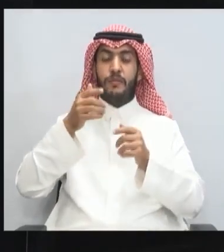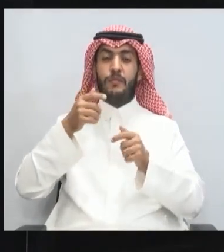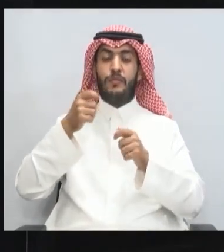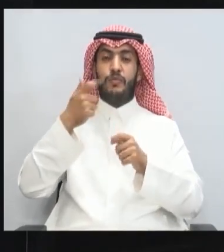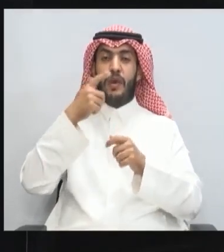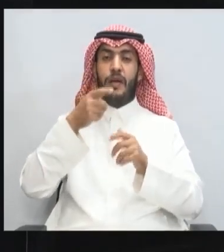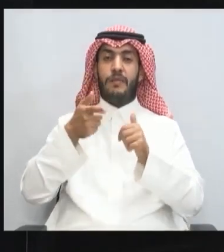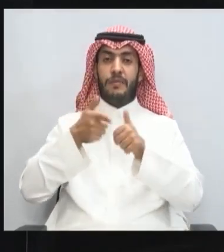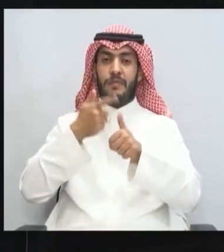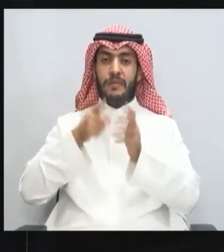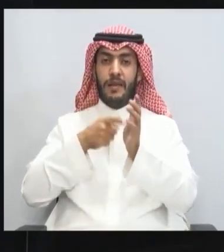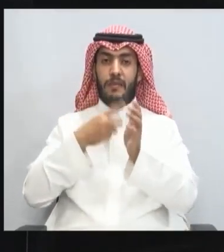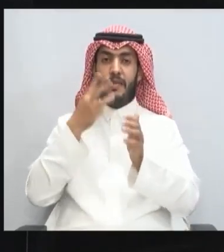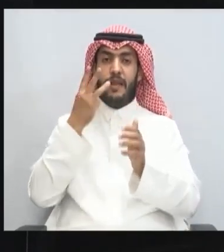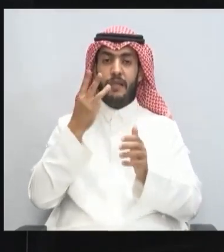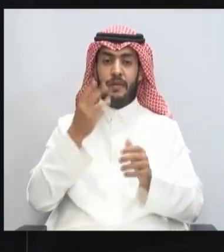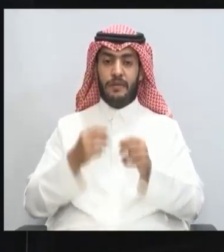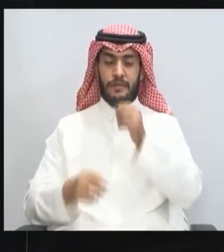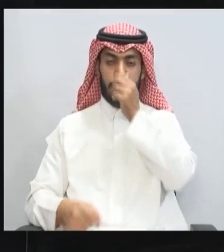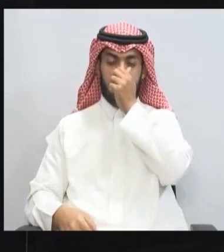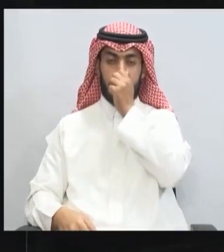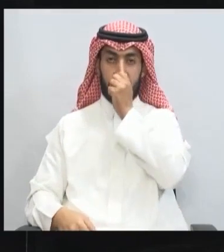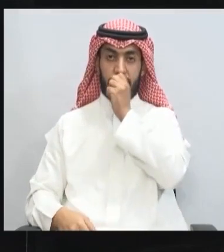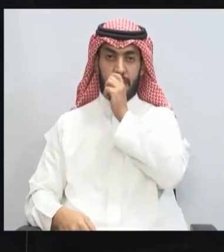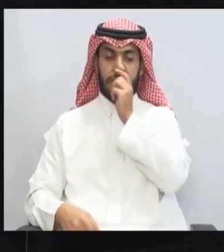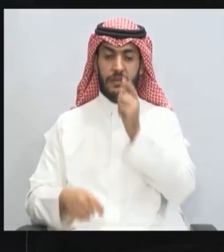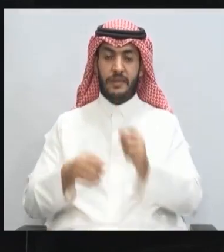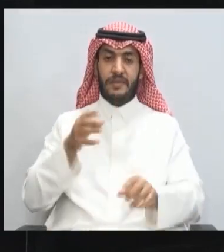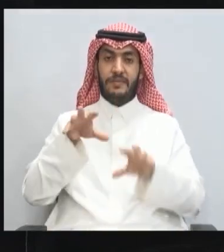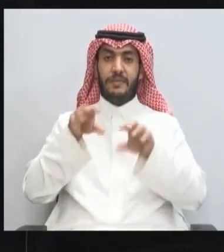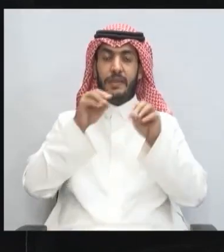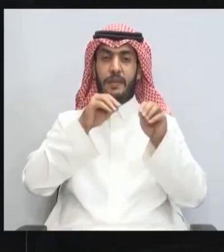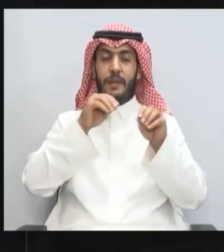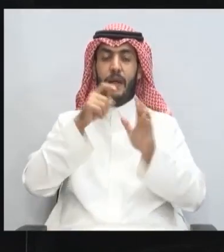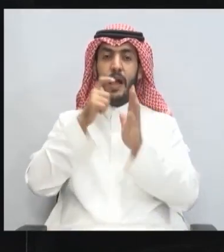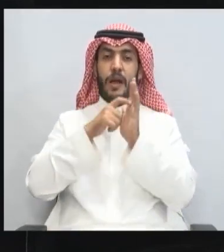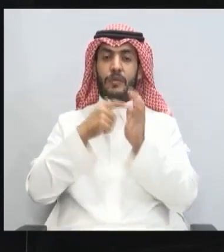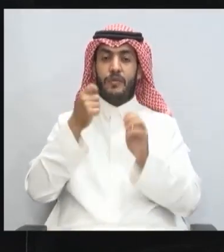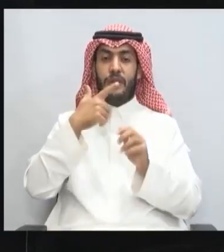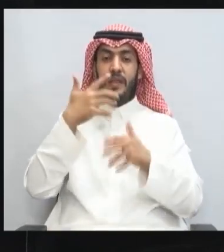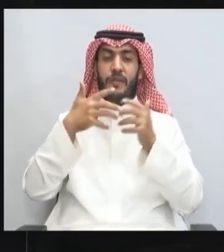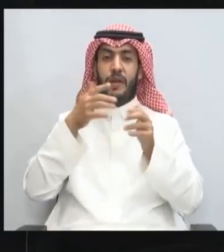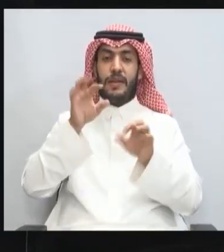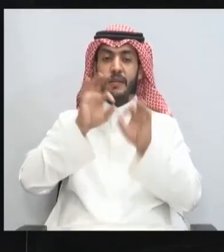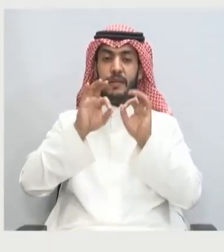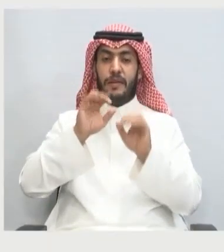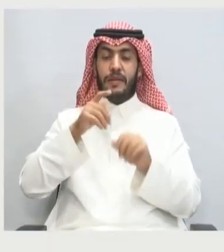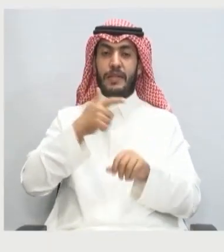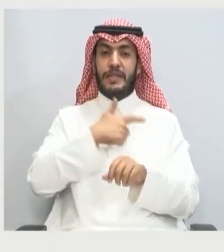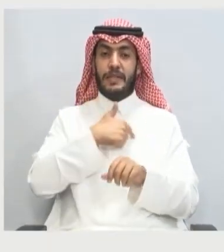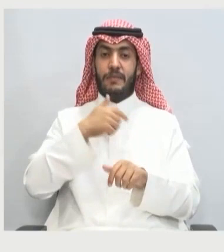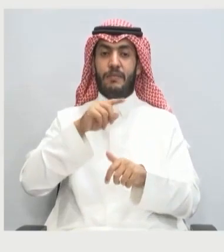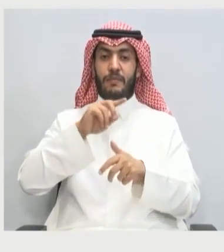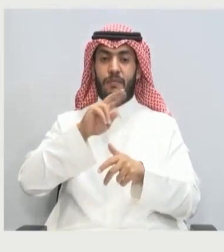ثلاثه اضعاف ننتقل الان الى قوانين سرعه التفاعل لرتب